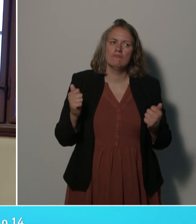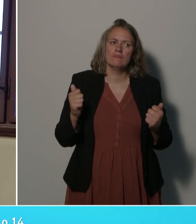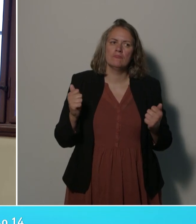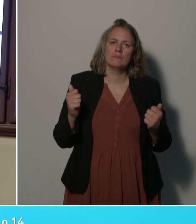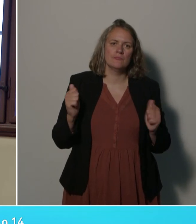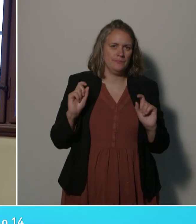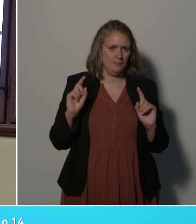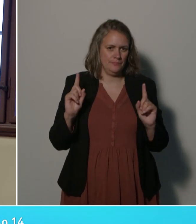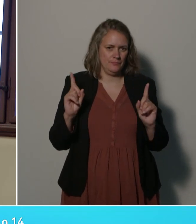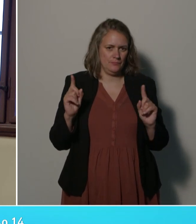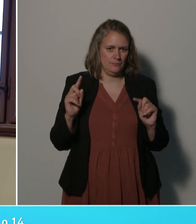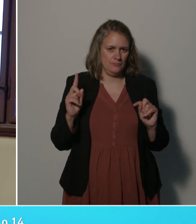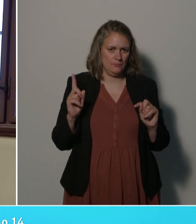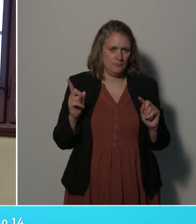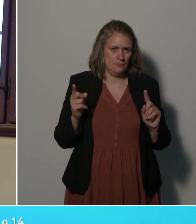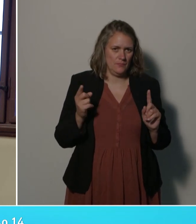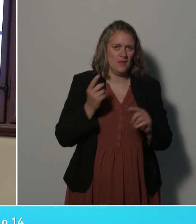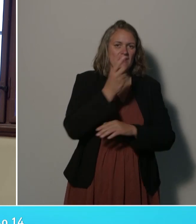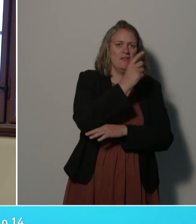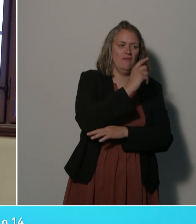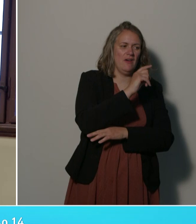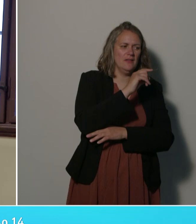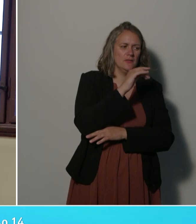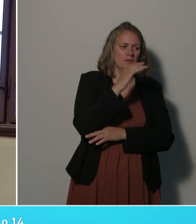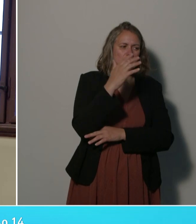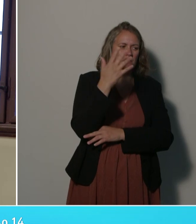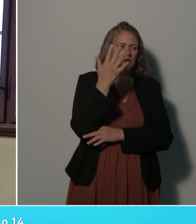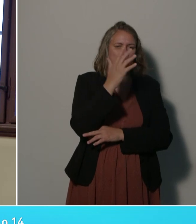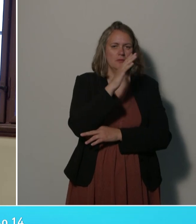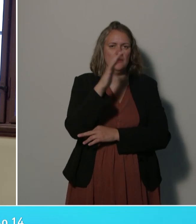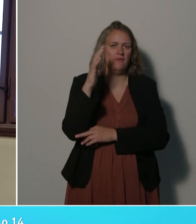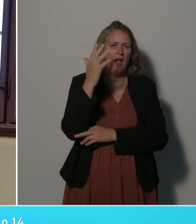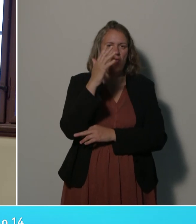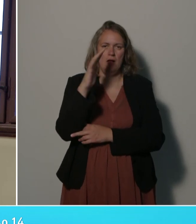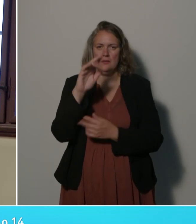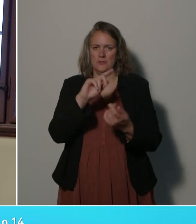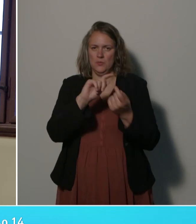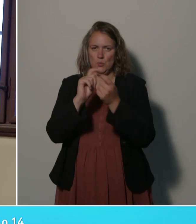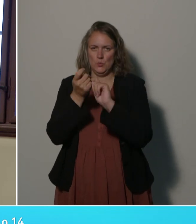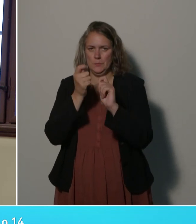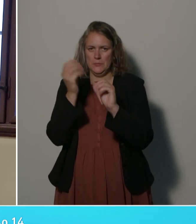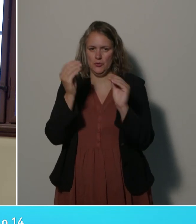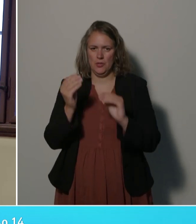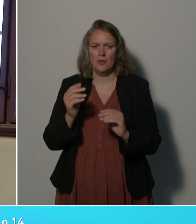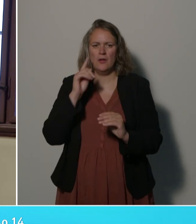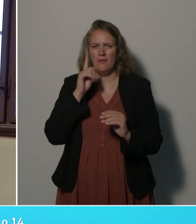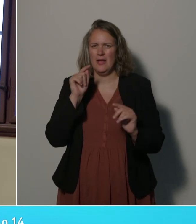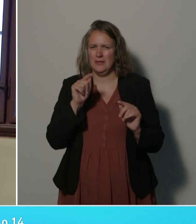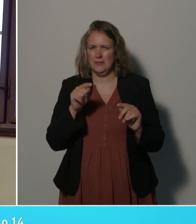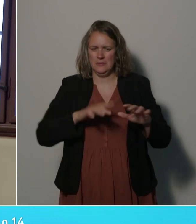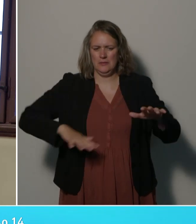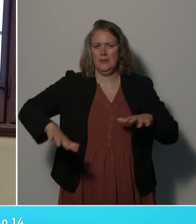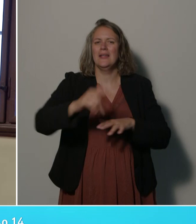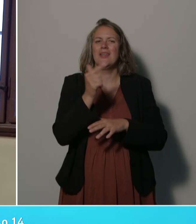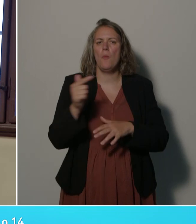Themas Waldumwandlung. Sie erinnern sich daran, wir sind dort sehr nah an einer Grünfläche,